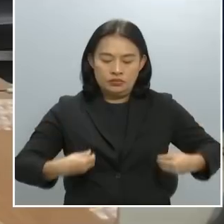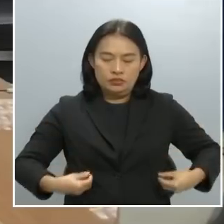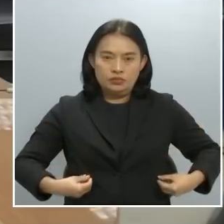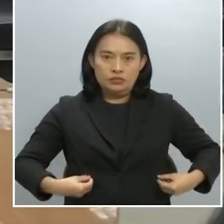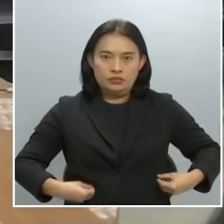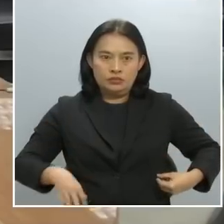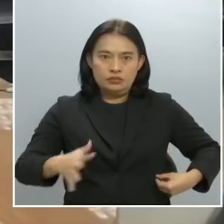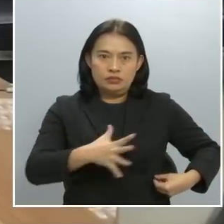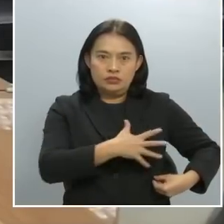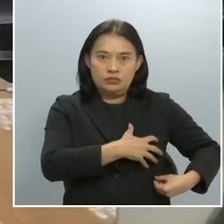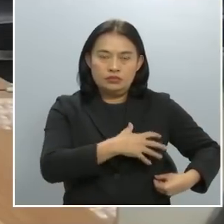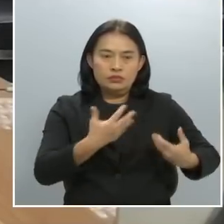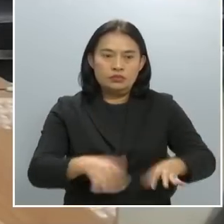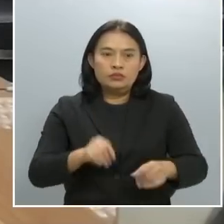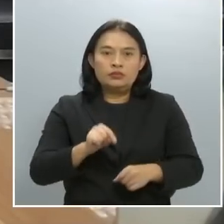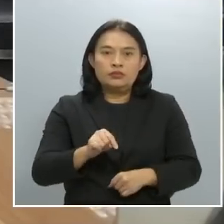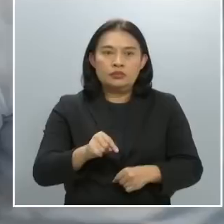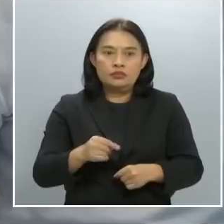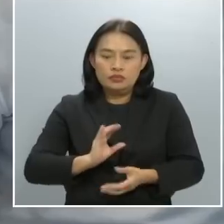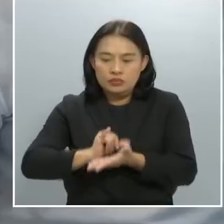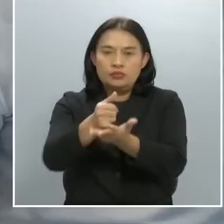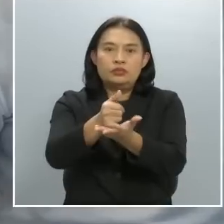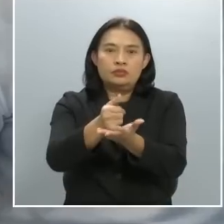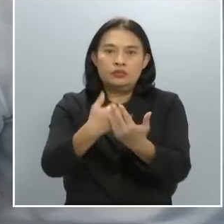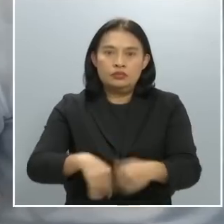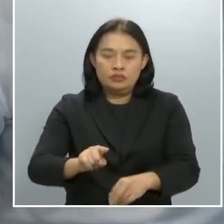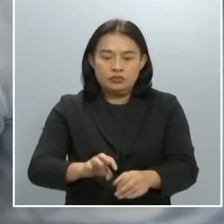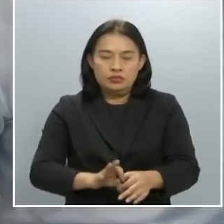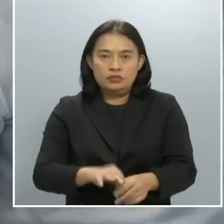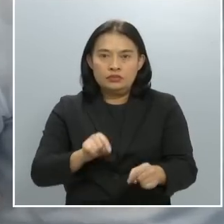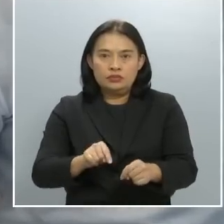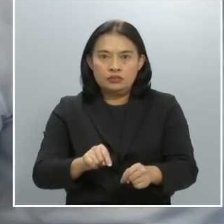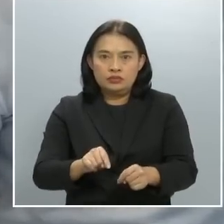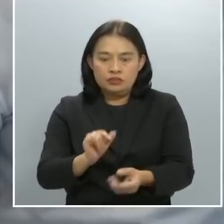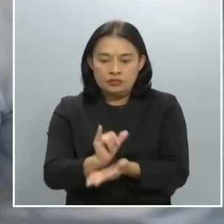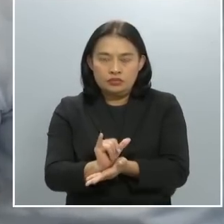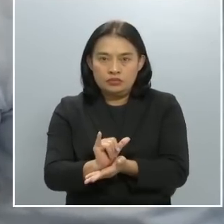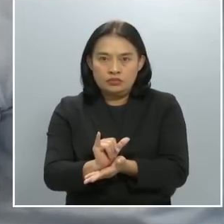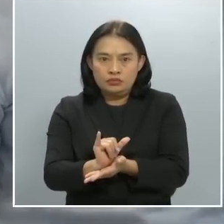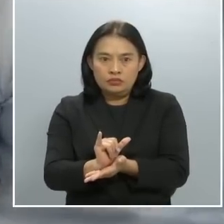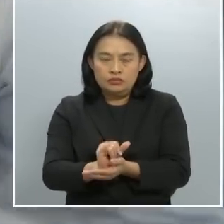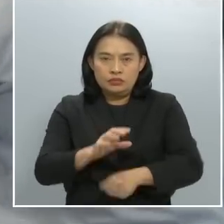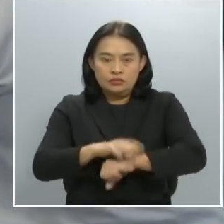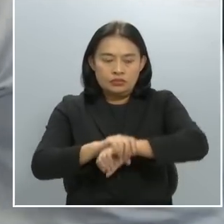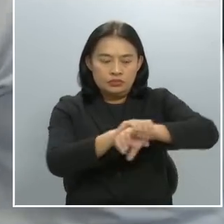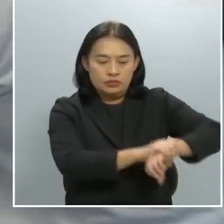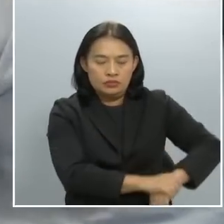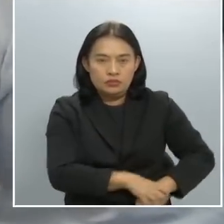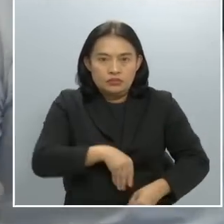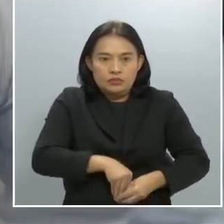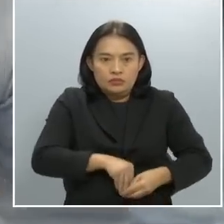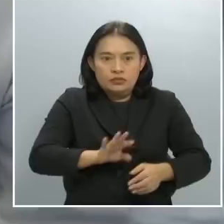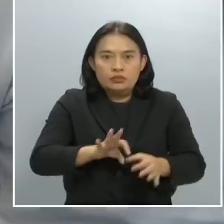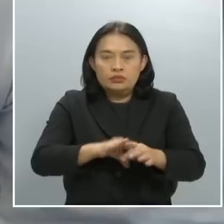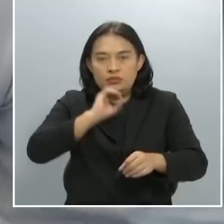ามือมาจับหน้าอกตัวน้องเองรีบลุกขึ้นเขาก็ไม่ให้ลุกแล้วก็จับมือเข้าไปในกางเกงของเขาแล้วก็ขู่ด้ว